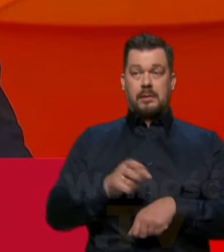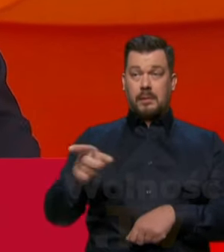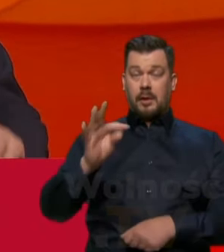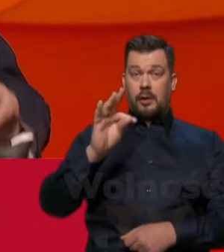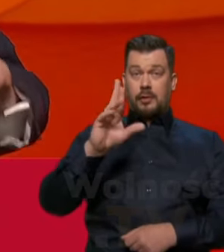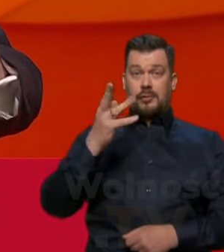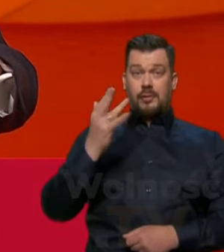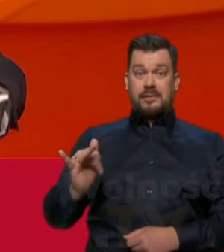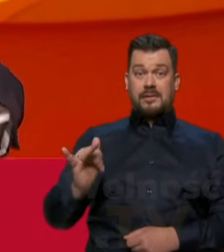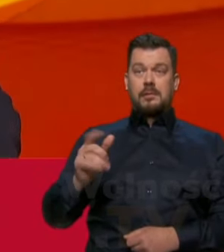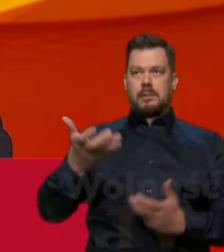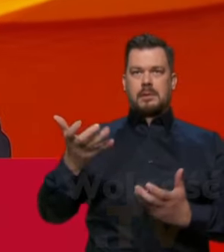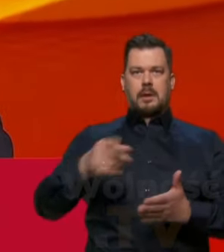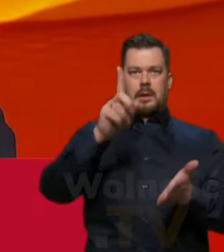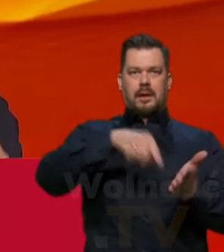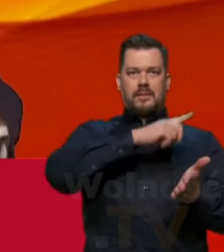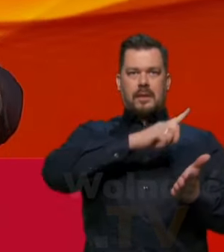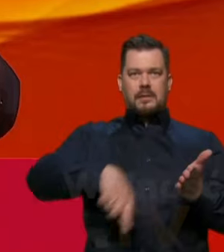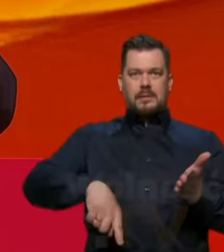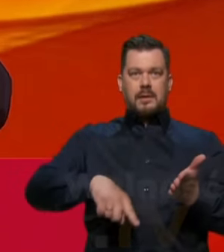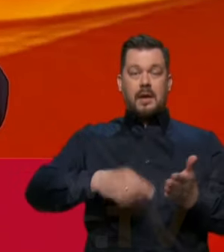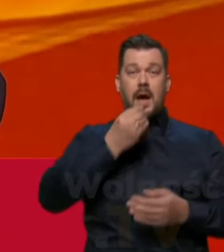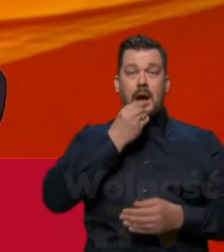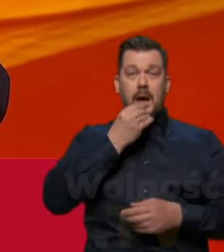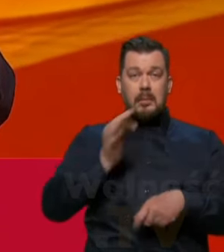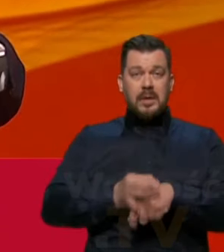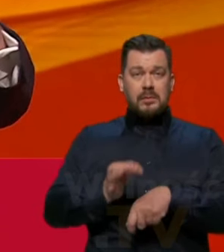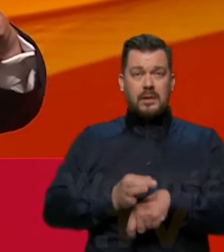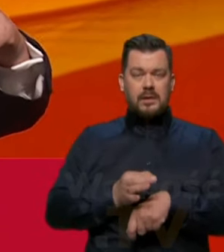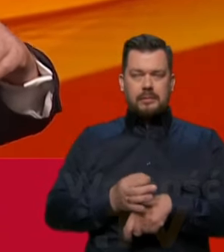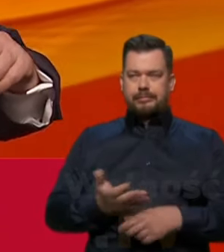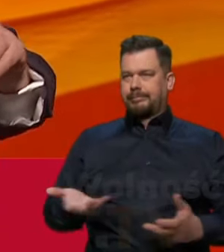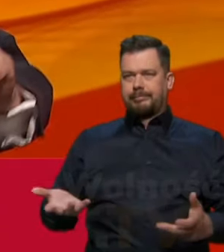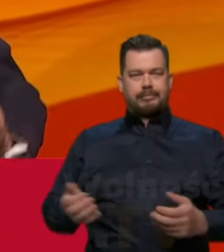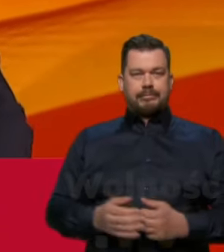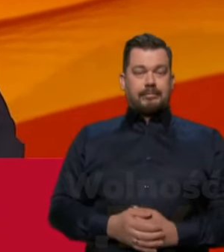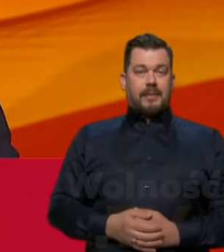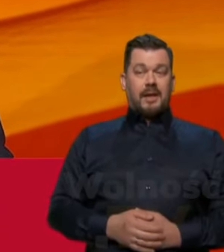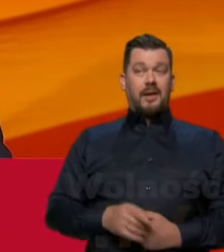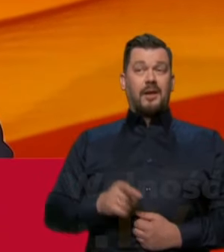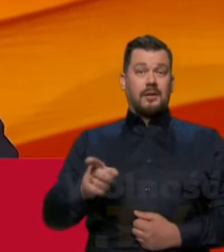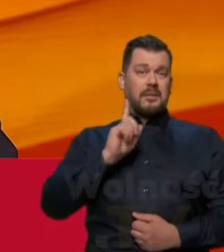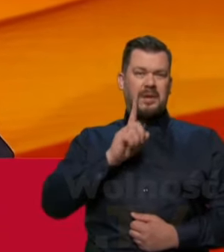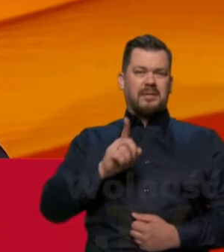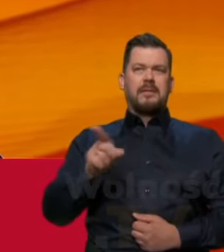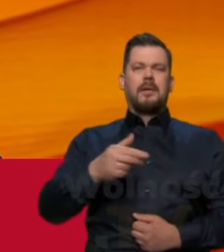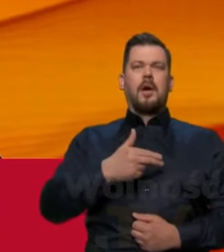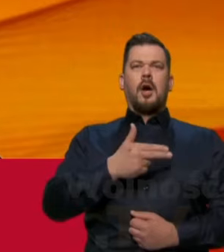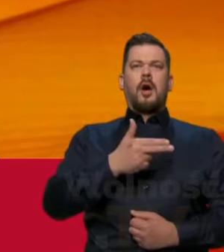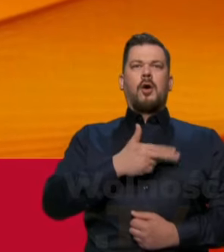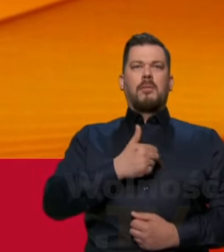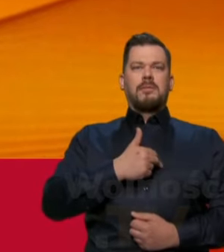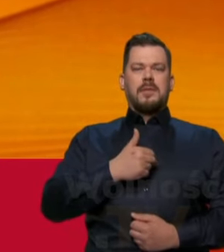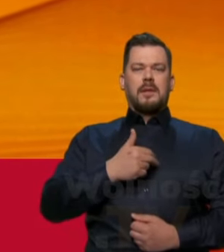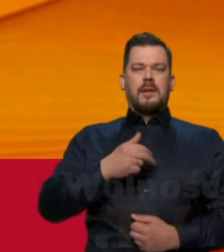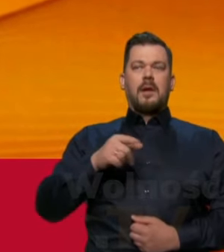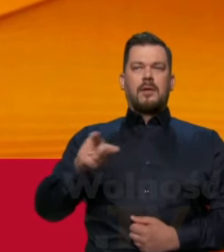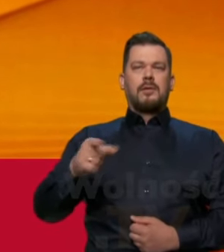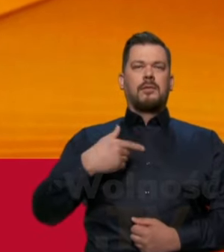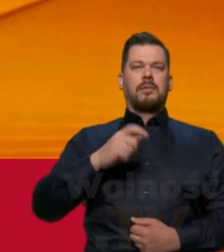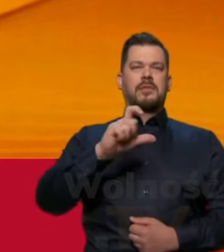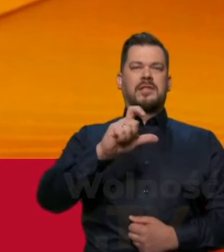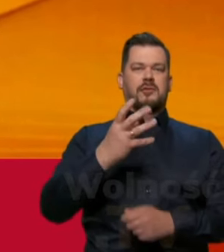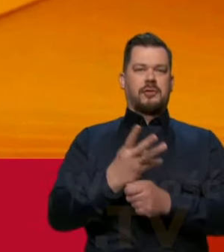Trzaskowski, domaga się, żeby zlikwidować w ogóle jedzenie mięsa. To jest należy do takiej komunistycznej raczejki, nazywa się